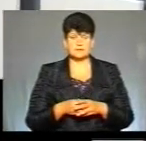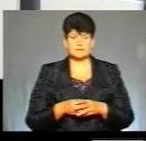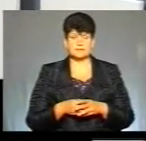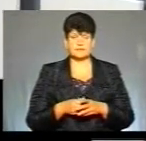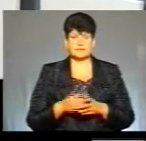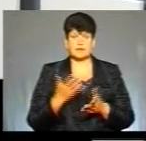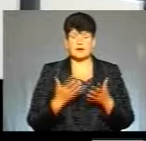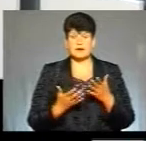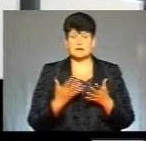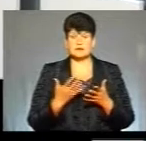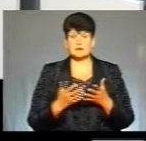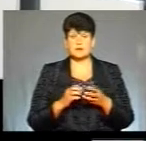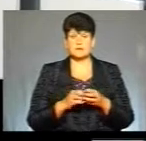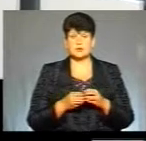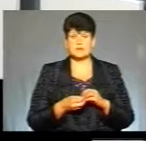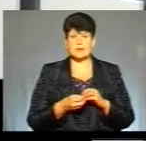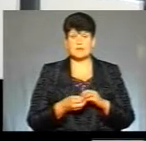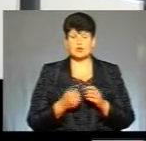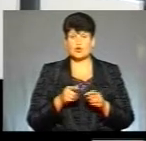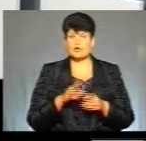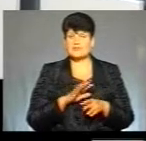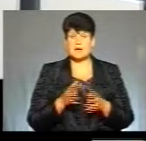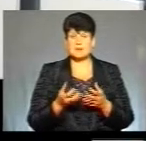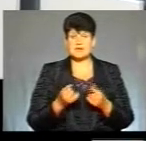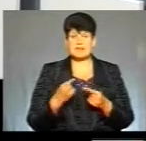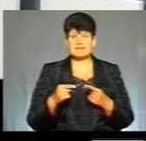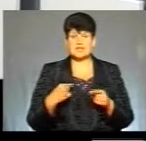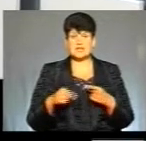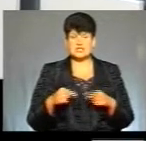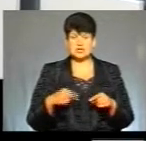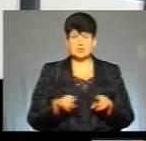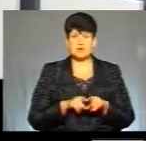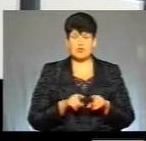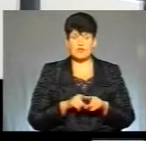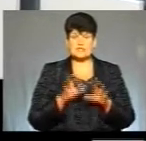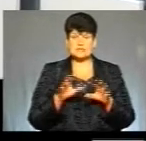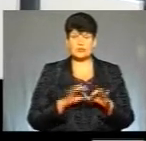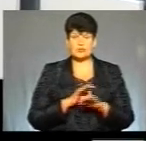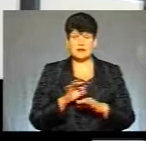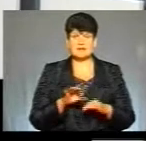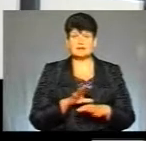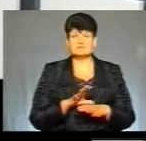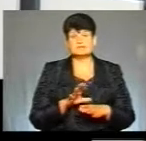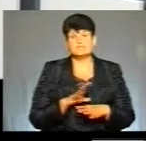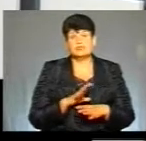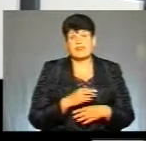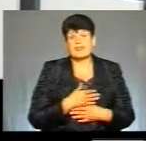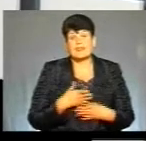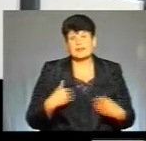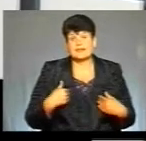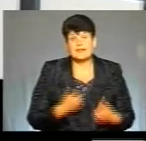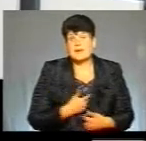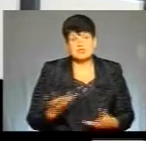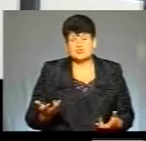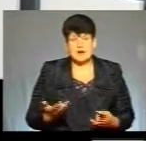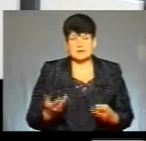Але проблема його неприйняття, як і попередніх інших аналогічних законопроектів, була відсутність політичної волі. Відсутність політичної волі